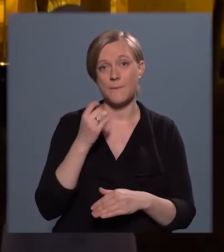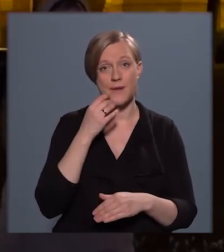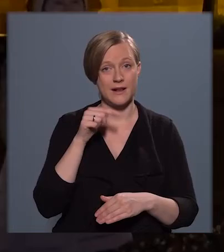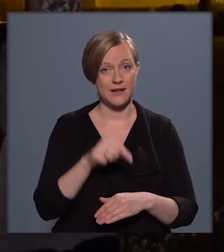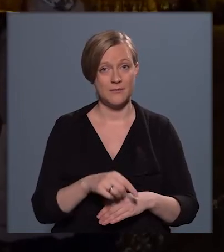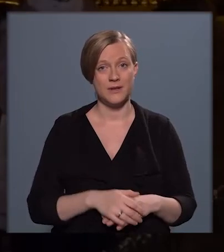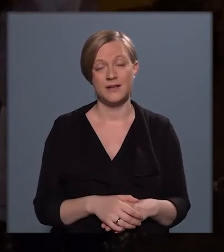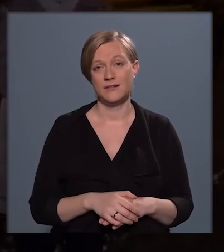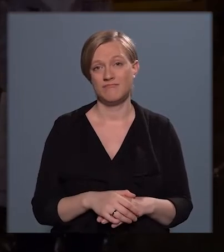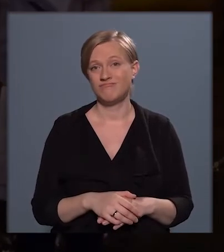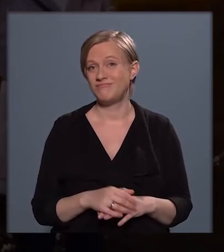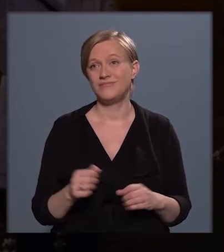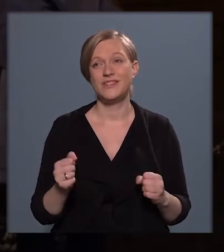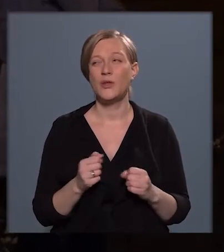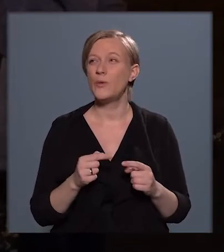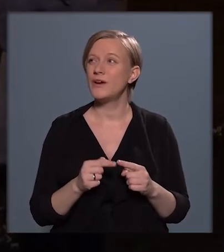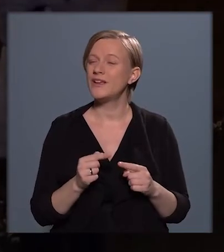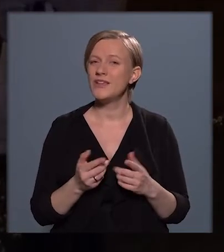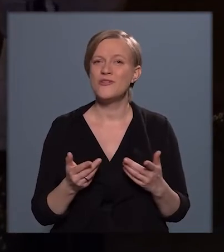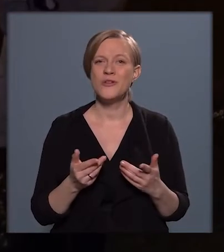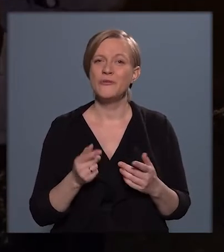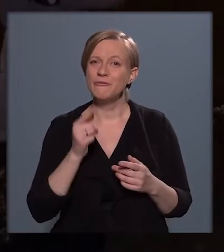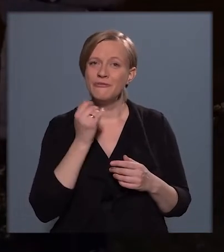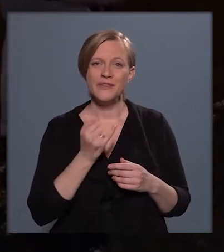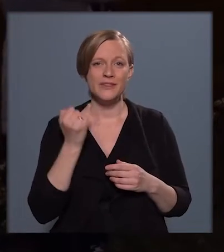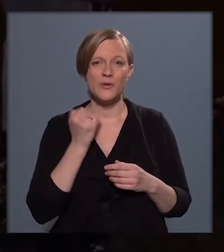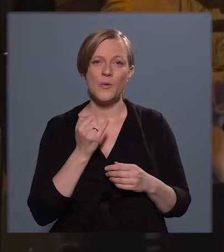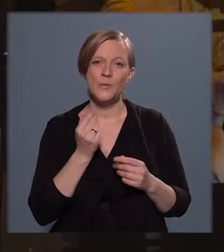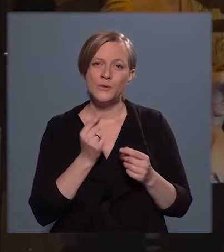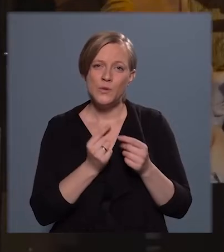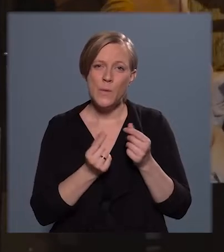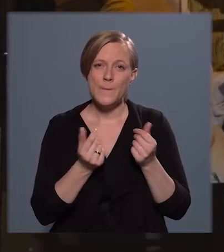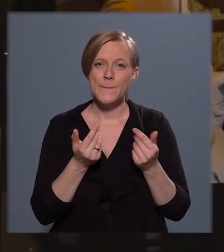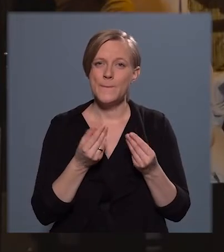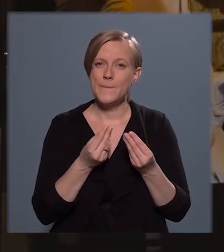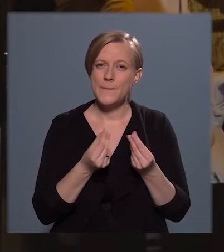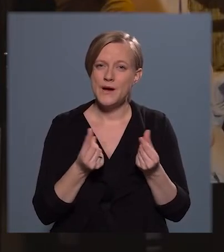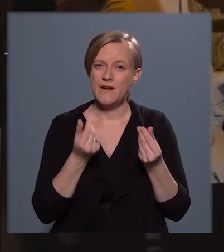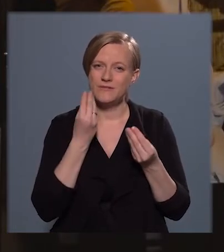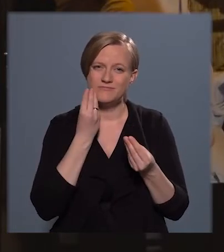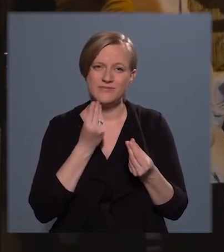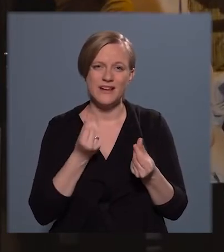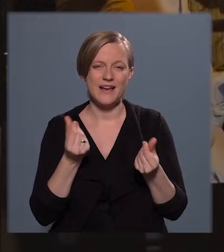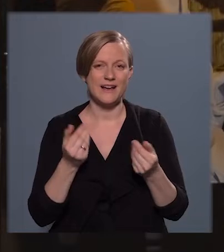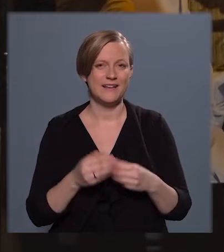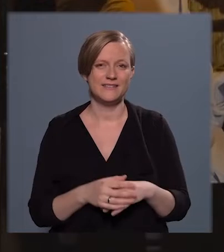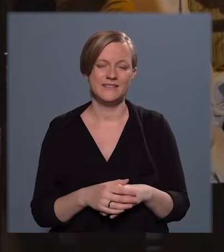Betlehemnél, nagyon kis, finom, tompa, lágy